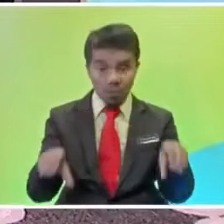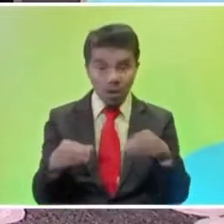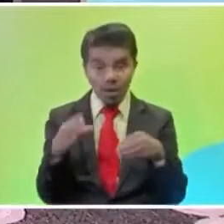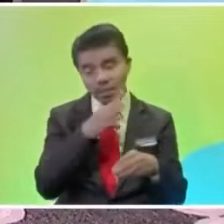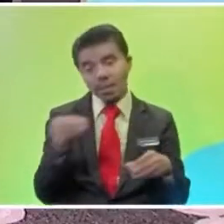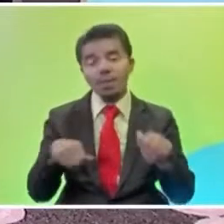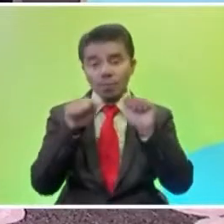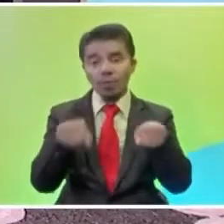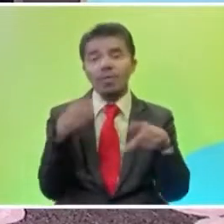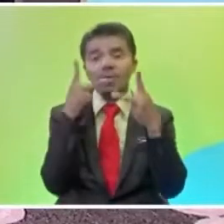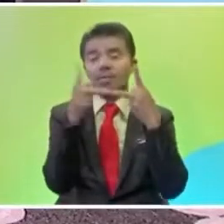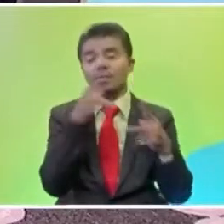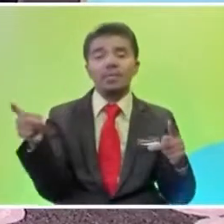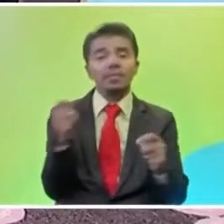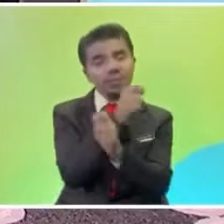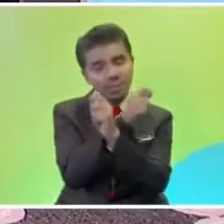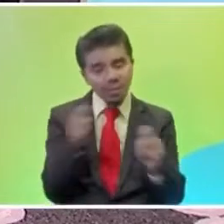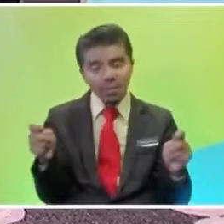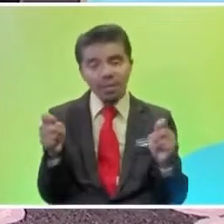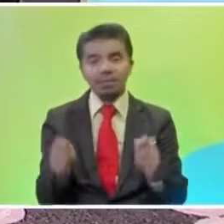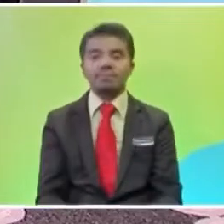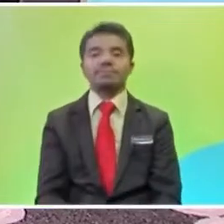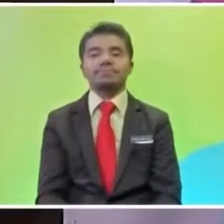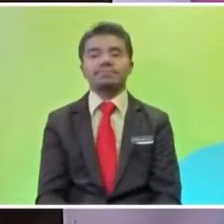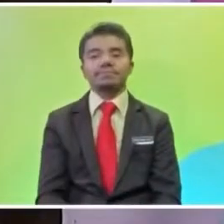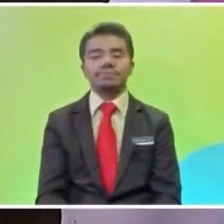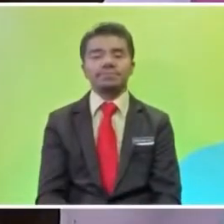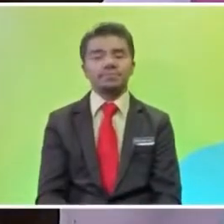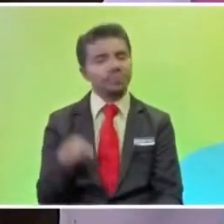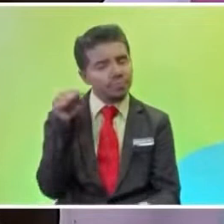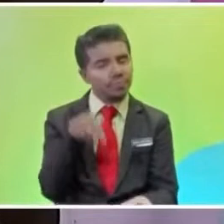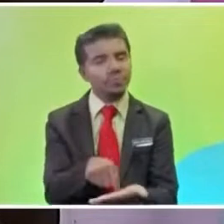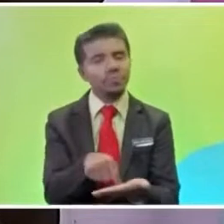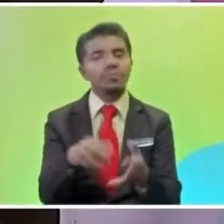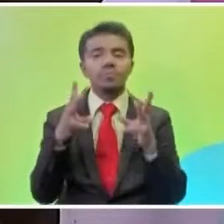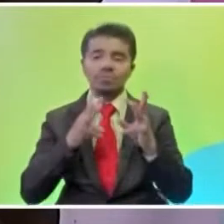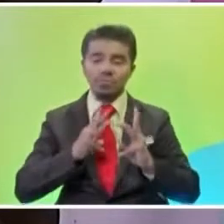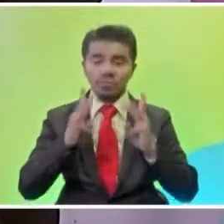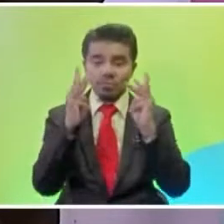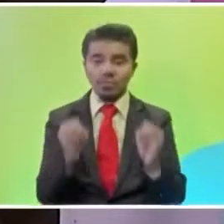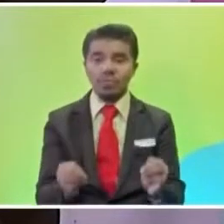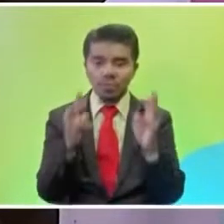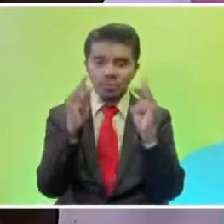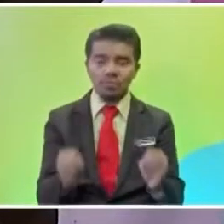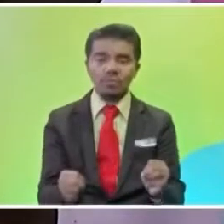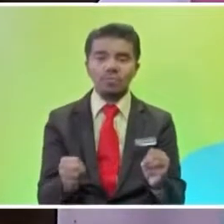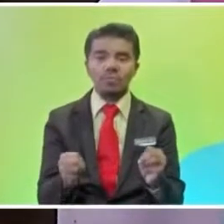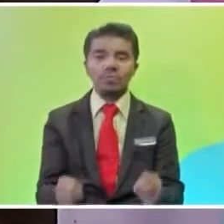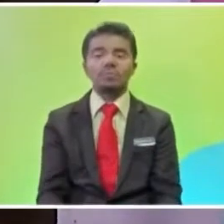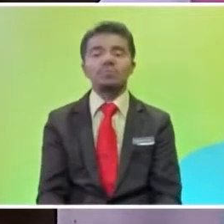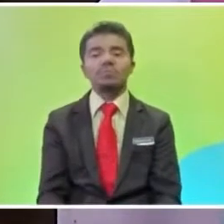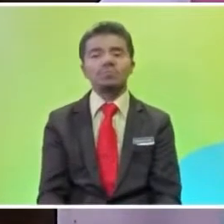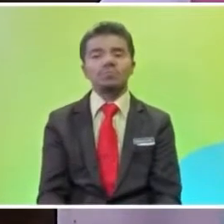tidak begini katanya tidak begitu di situ kita dapat lihat bahwa murid-murid ini sebenarnya dia mengekspresikan